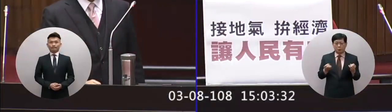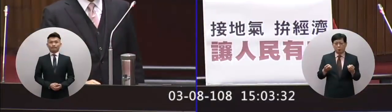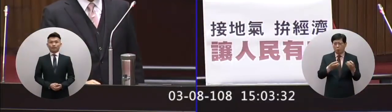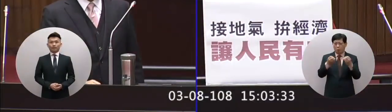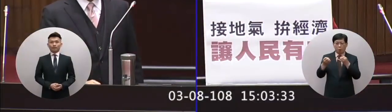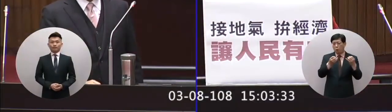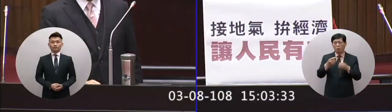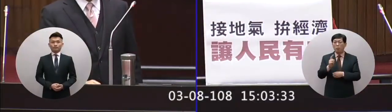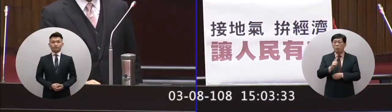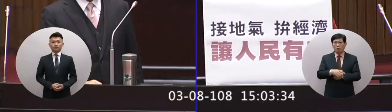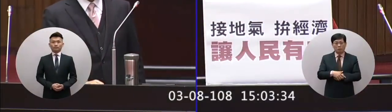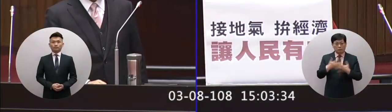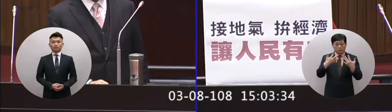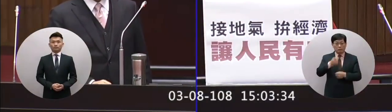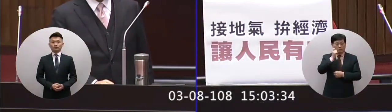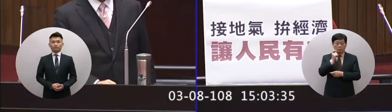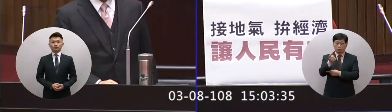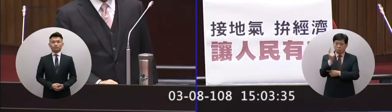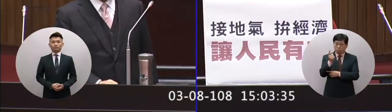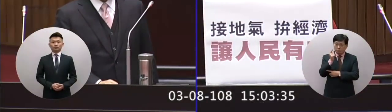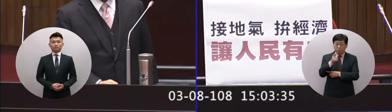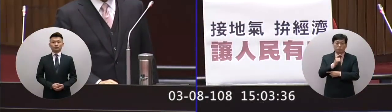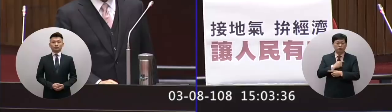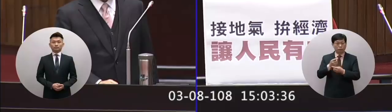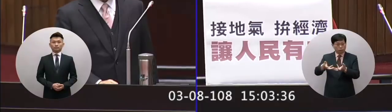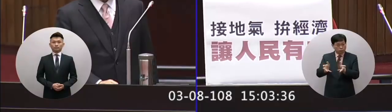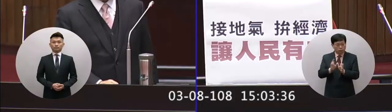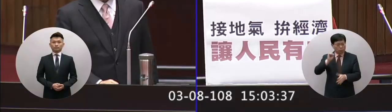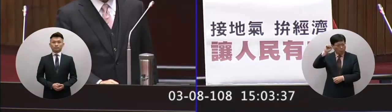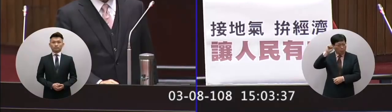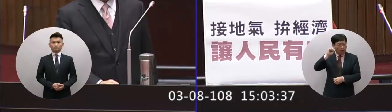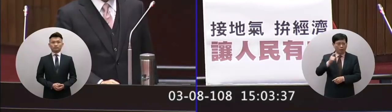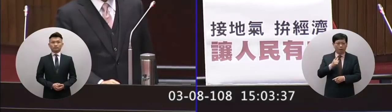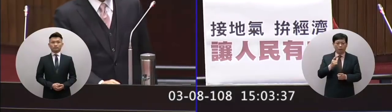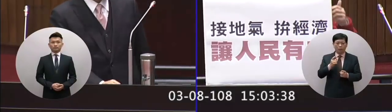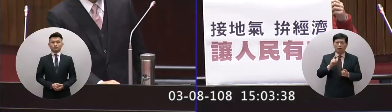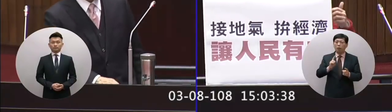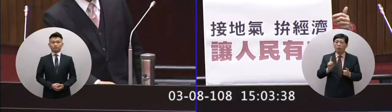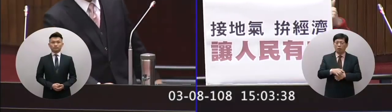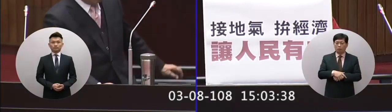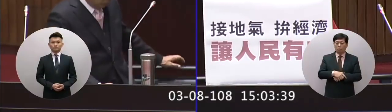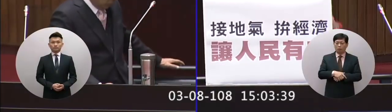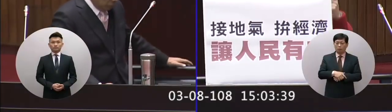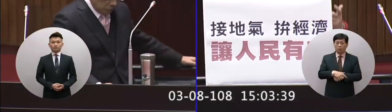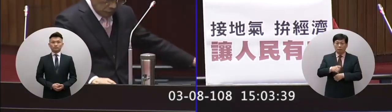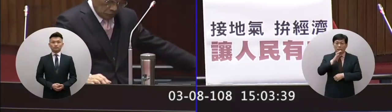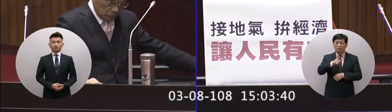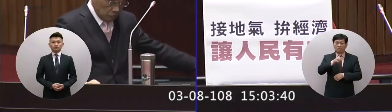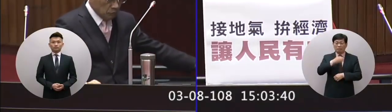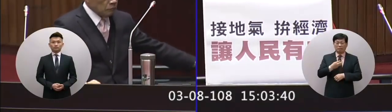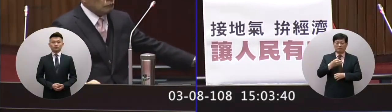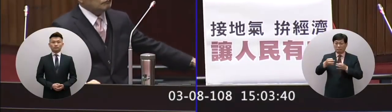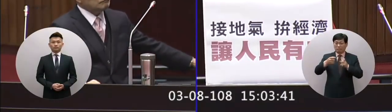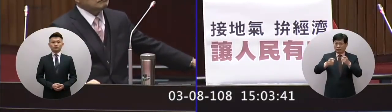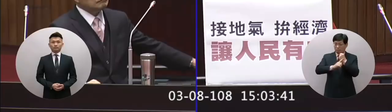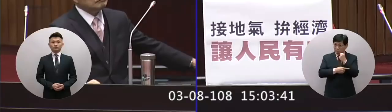扬扬，有很多喜欢钓鱼的钓客团体在抗议，抗议什么？抗议因为渔港法、因为商港